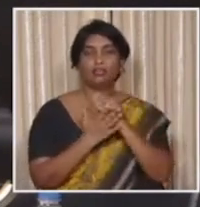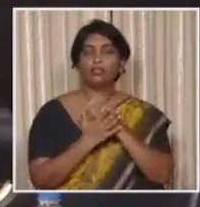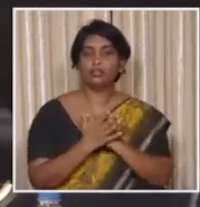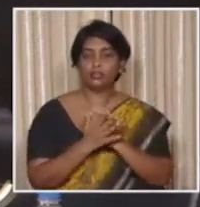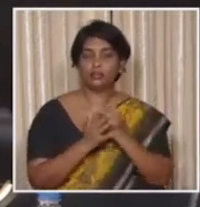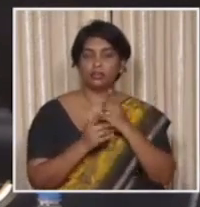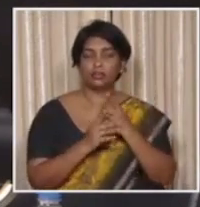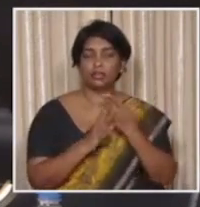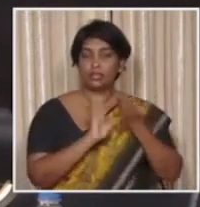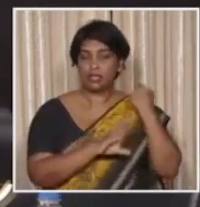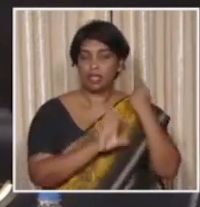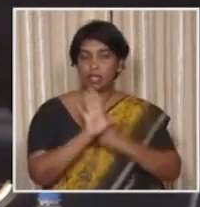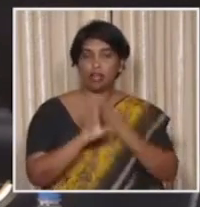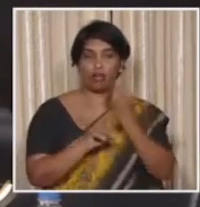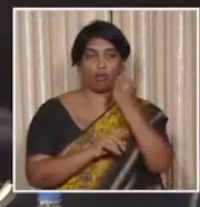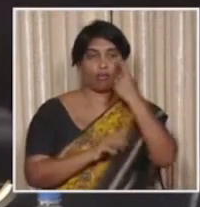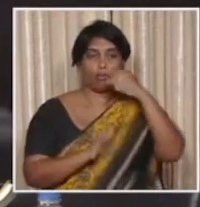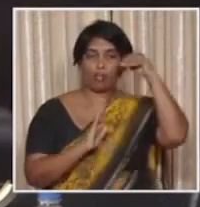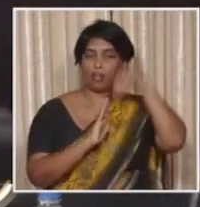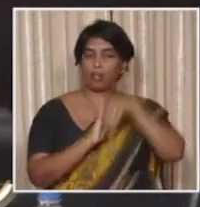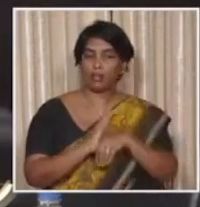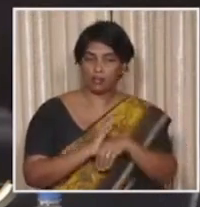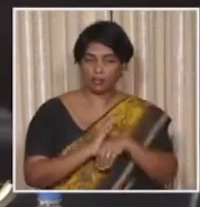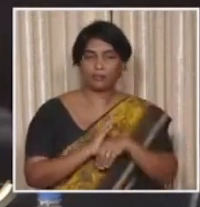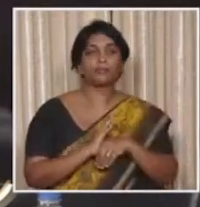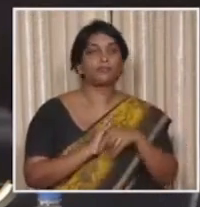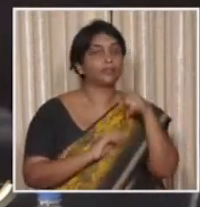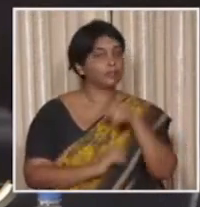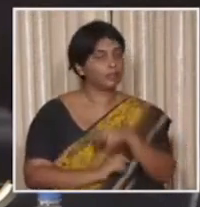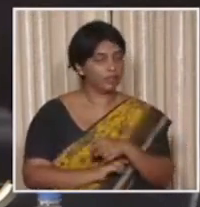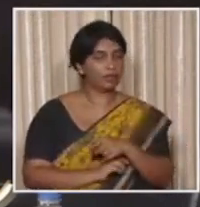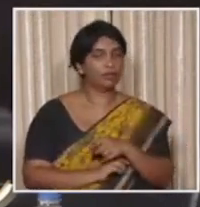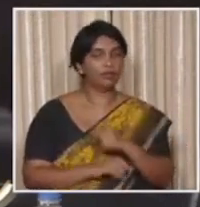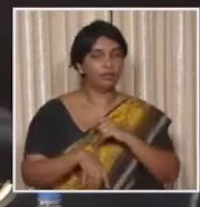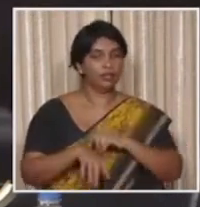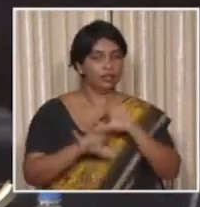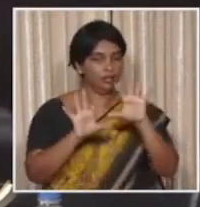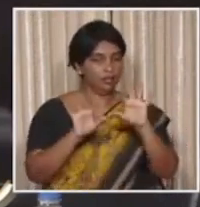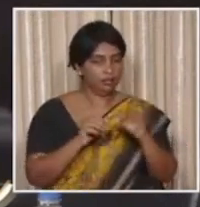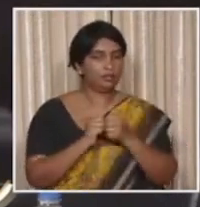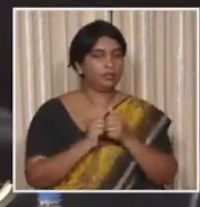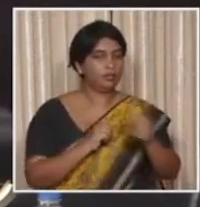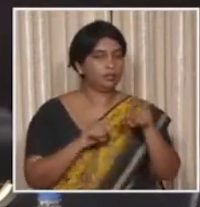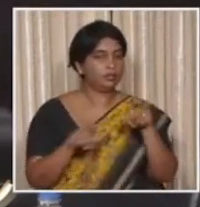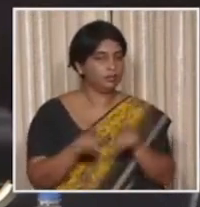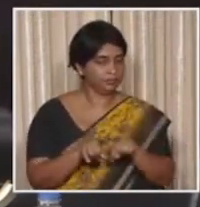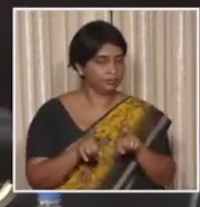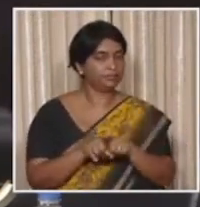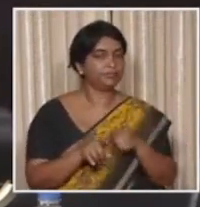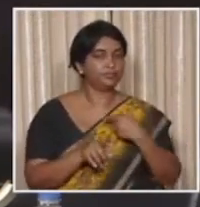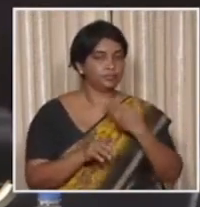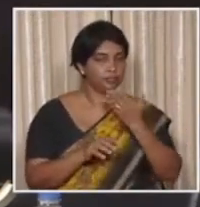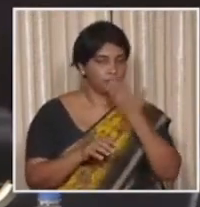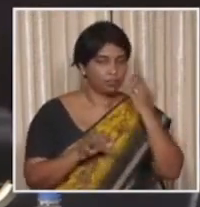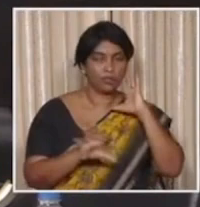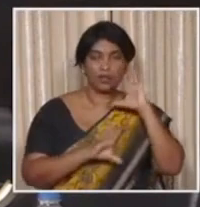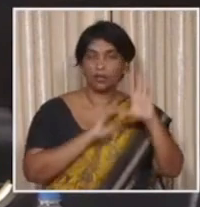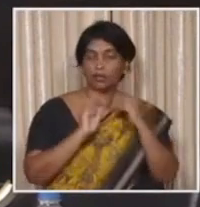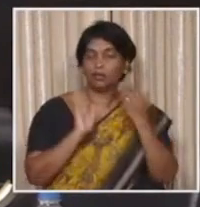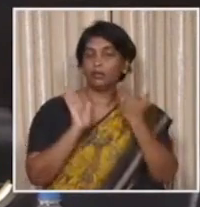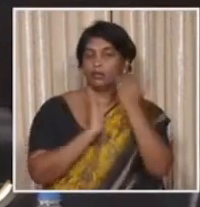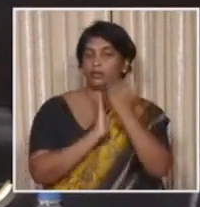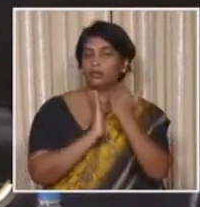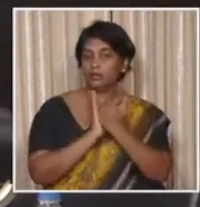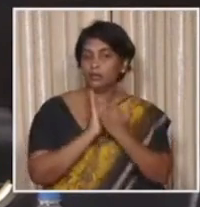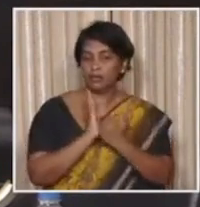ලෙස රුපියල ප්‍රමාණ වුණා. අපි ඒක වන් ටයිම් එෆෙක්ට් එකක් හැටියට අපිට පුළුවන් ස්ටැටිස්ටිකල් මොඩල් කරලා